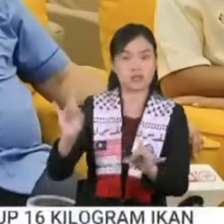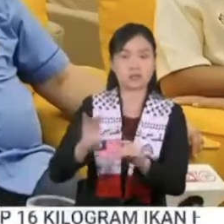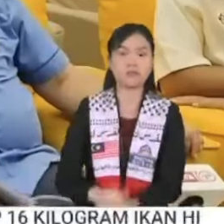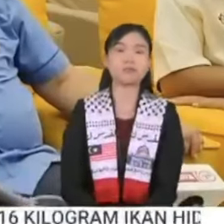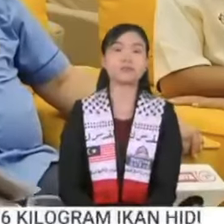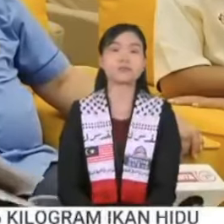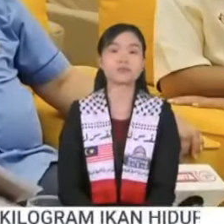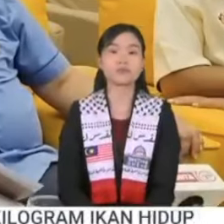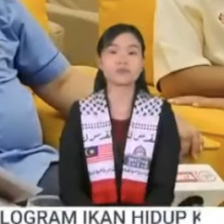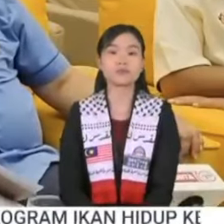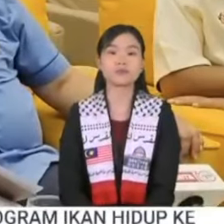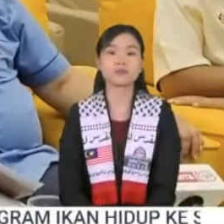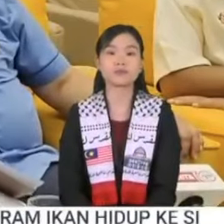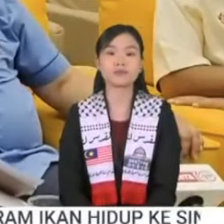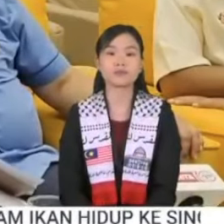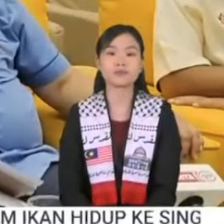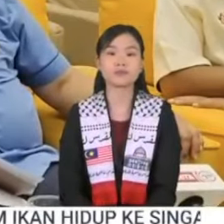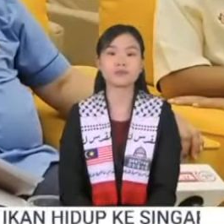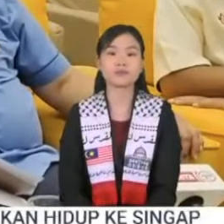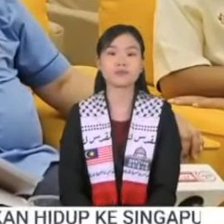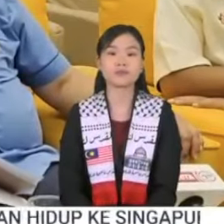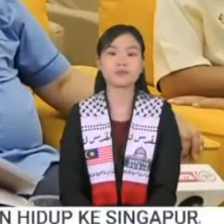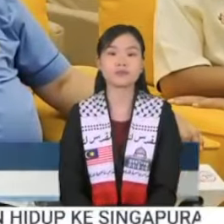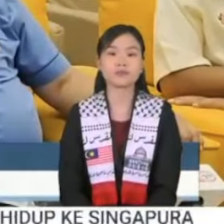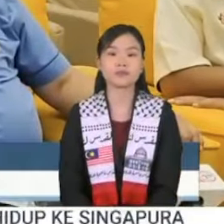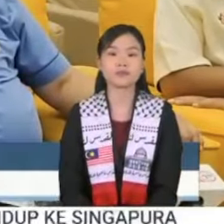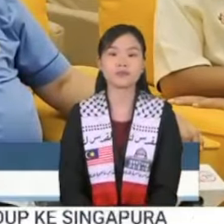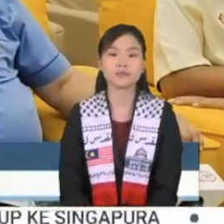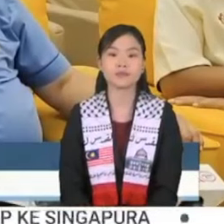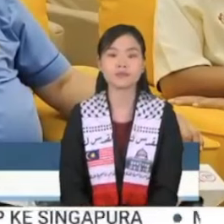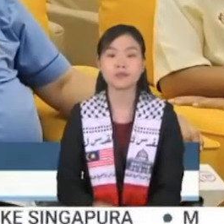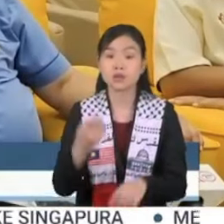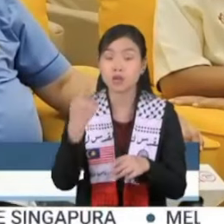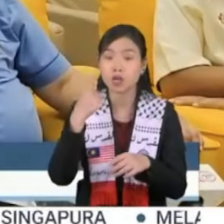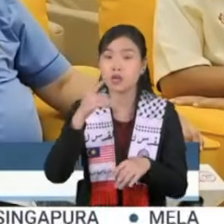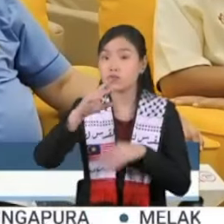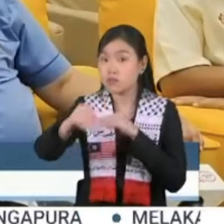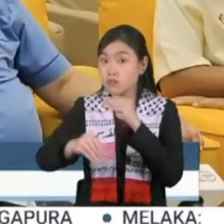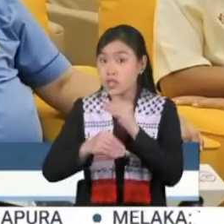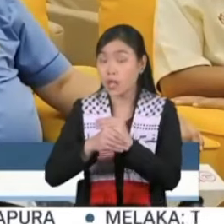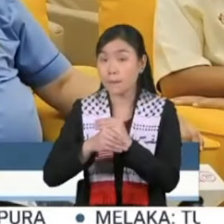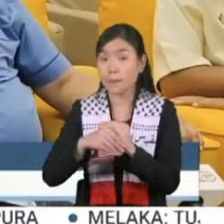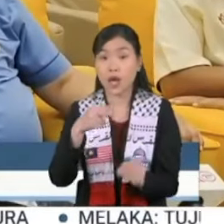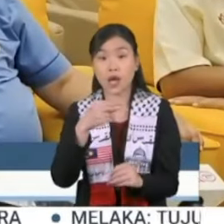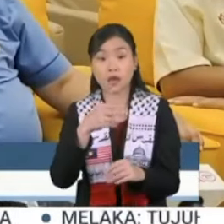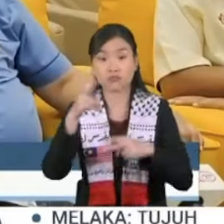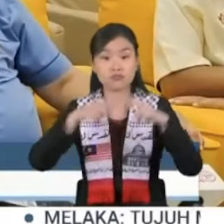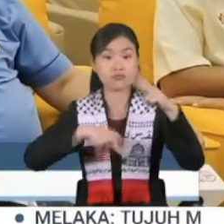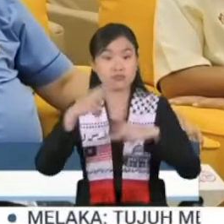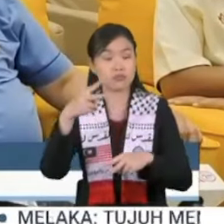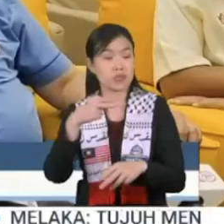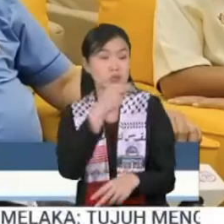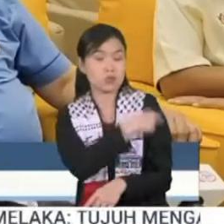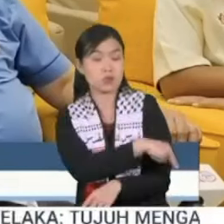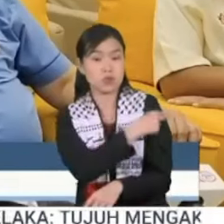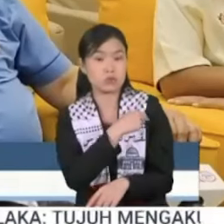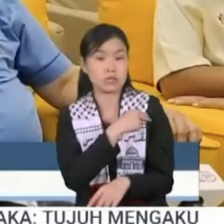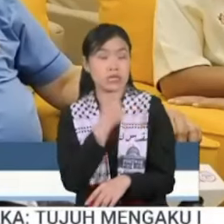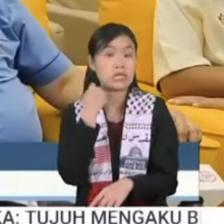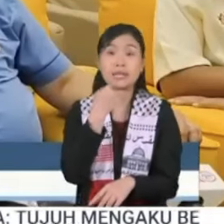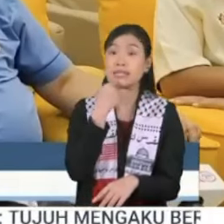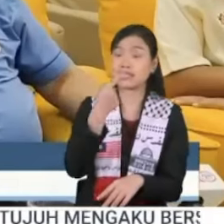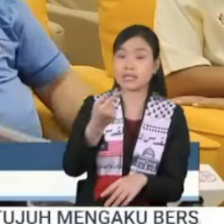Dan juga sebagai keperluan bagi tambahan hospital ini, saya pun telah pun menyebut tadi